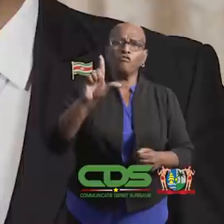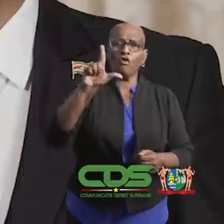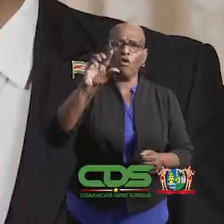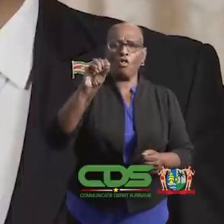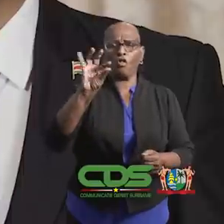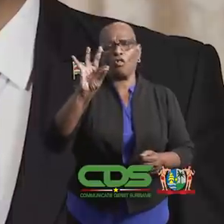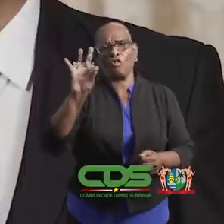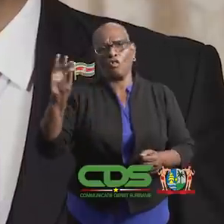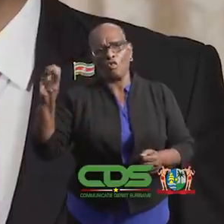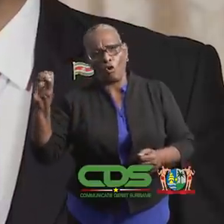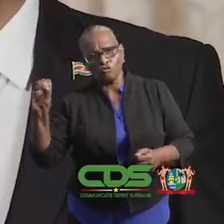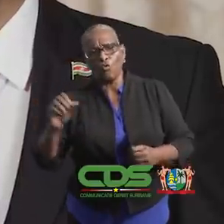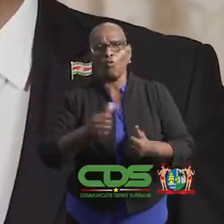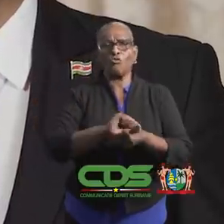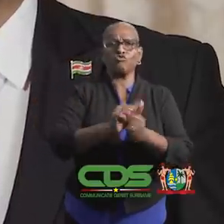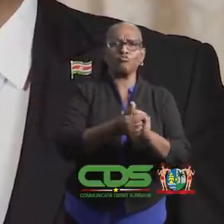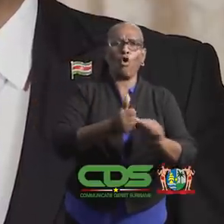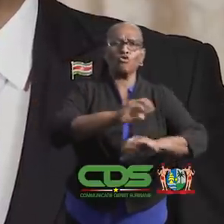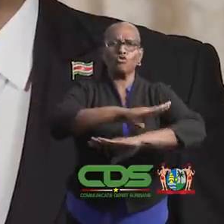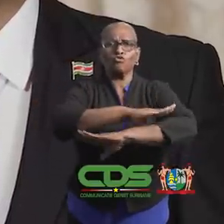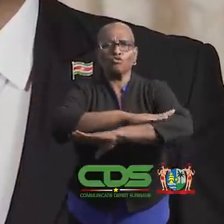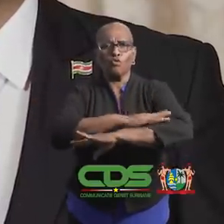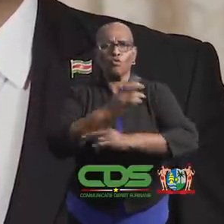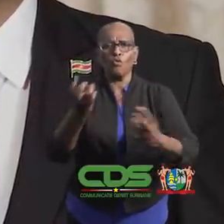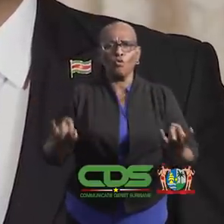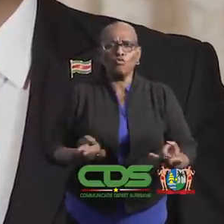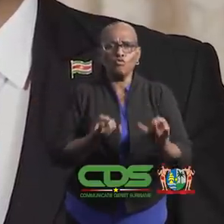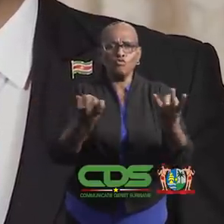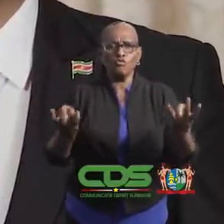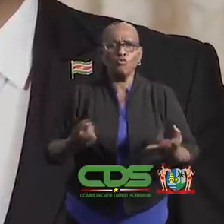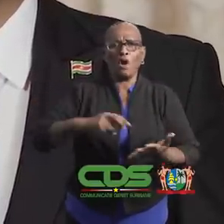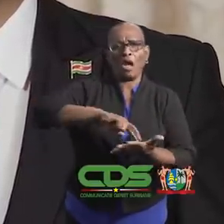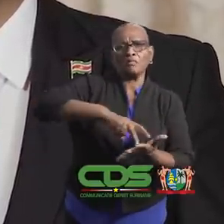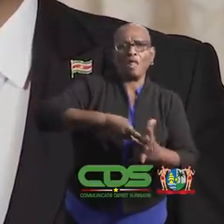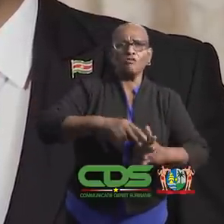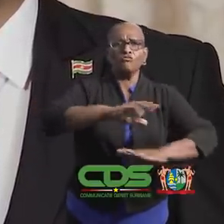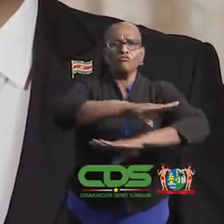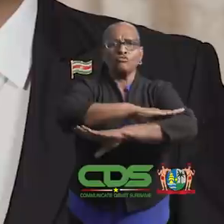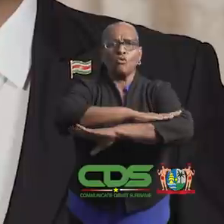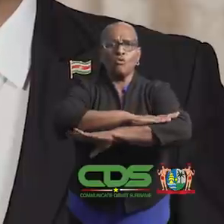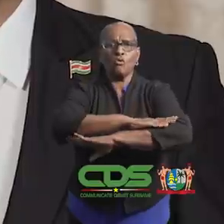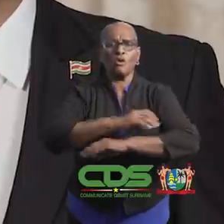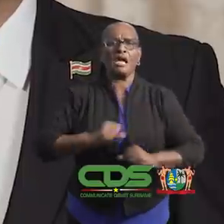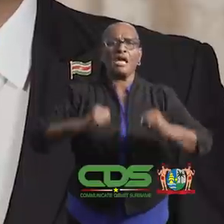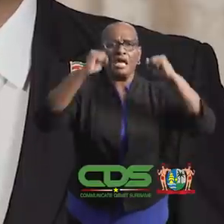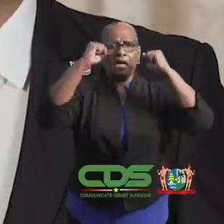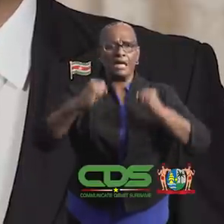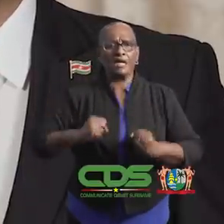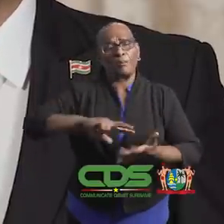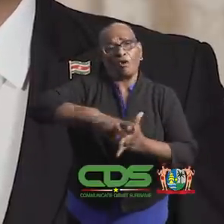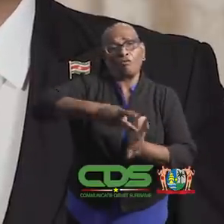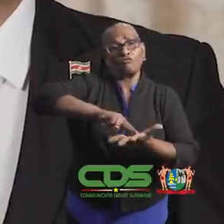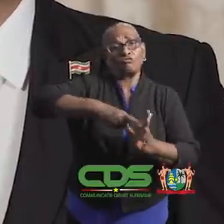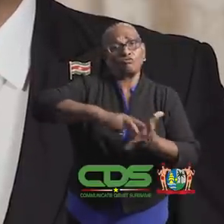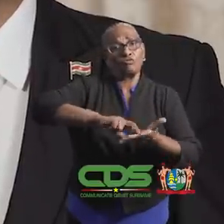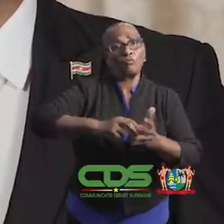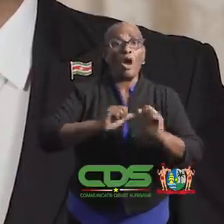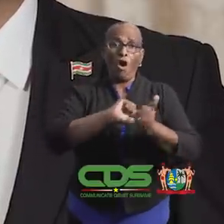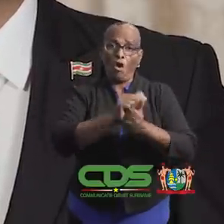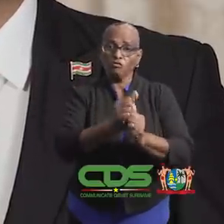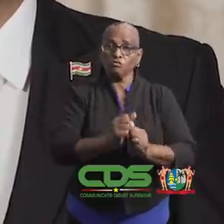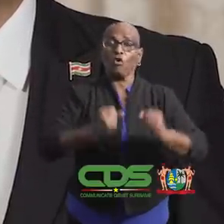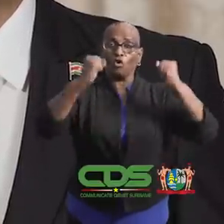kansspelkantoren, sportscholen, yoga, dansscholen, aerobics, zumba en sport-